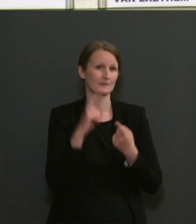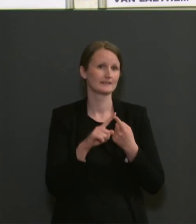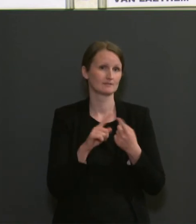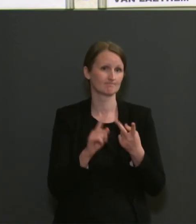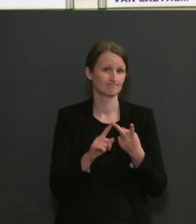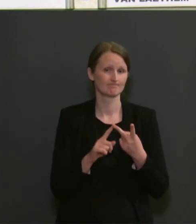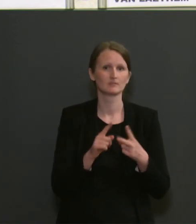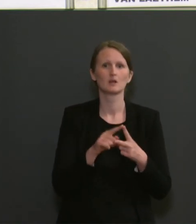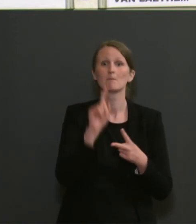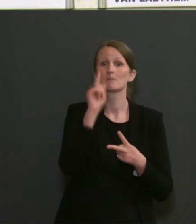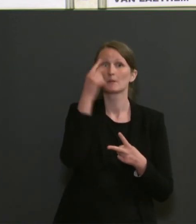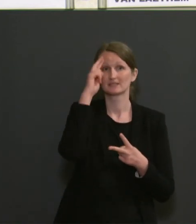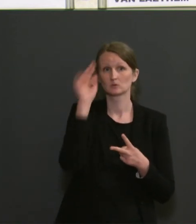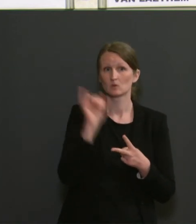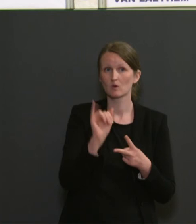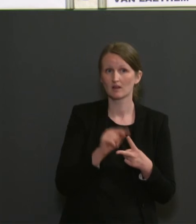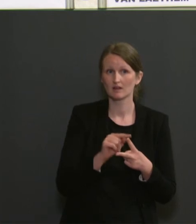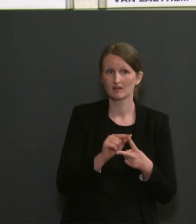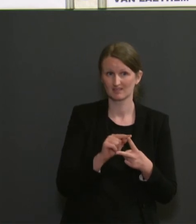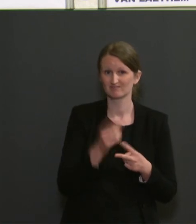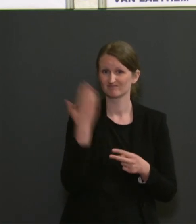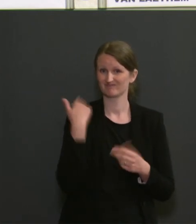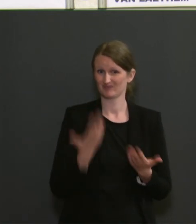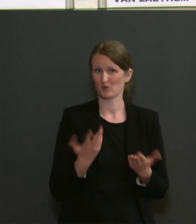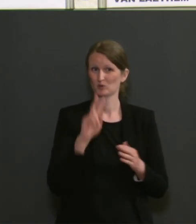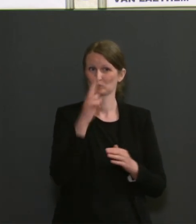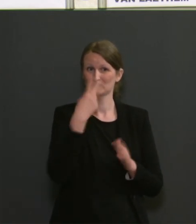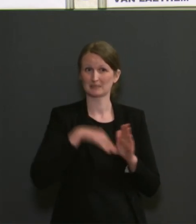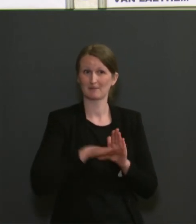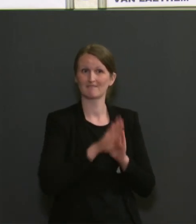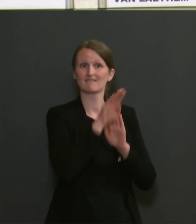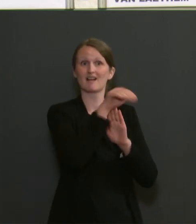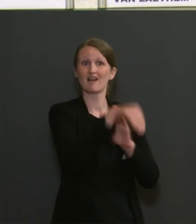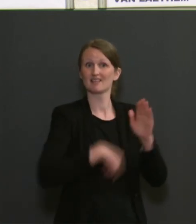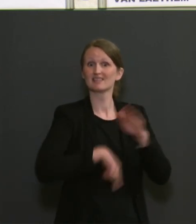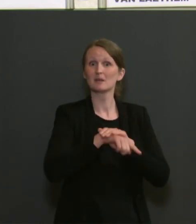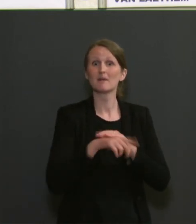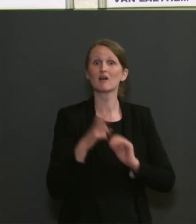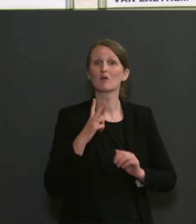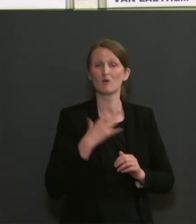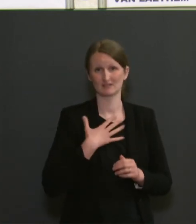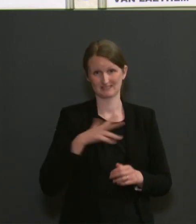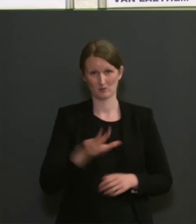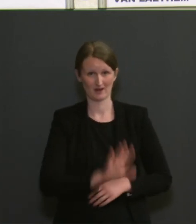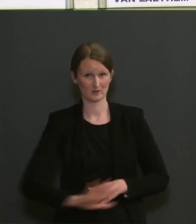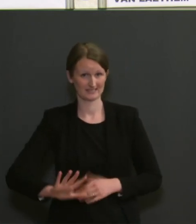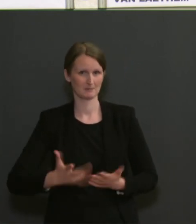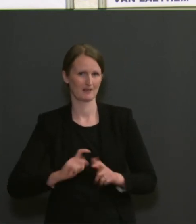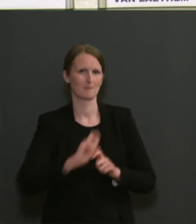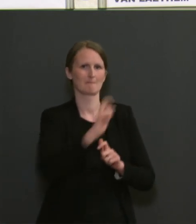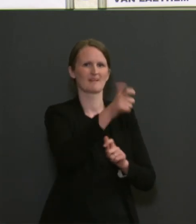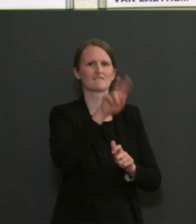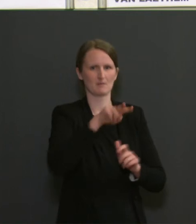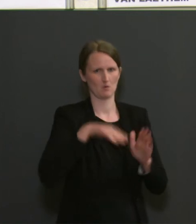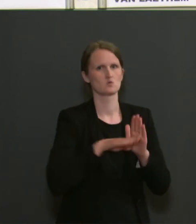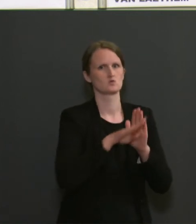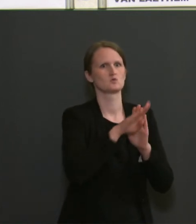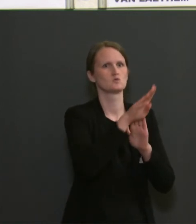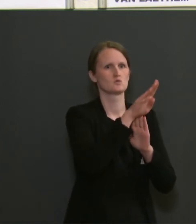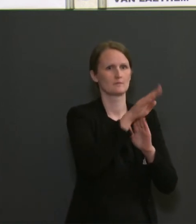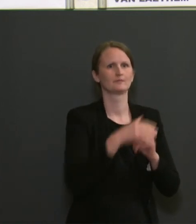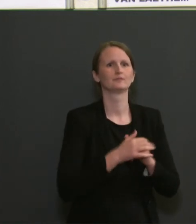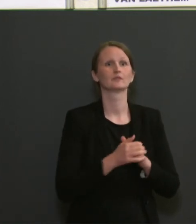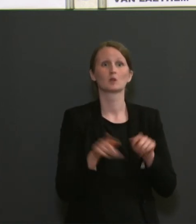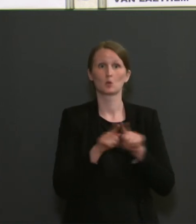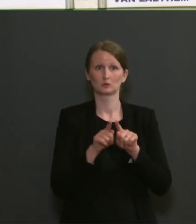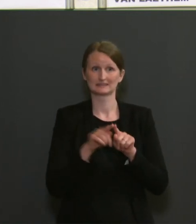cette deuxième vague a été plus tardive en Flandre, mais aussi parce que par les mécanismes de transfert de patients entre régions, les